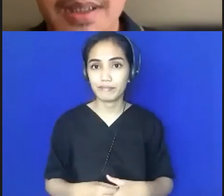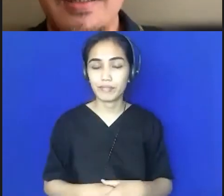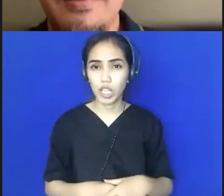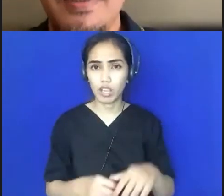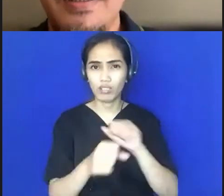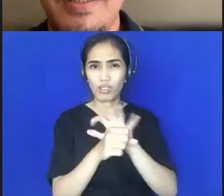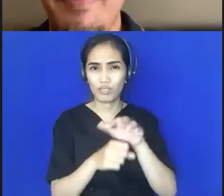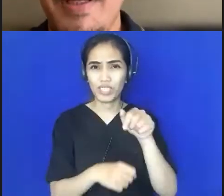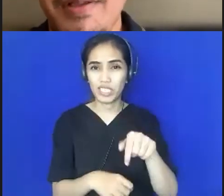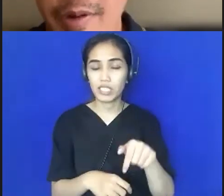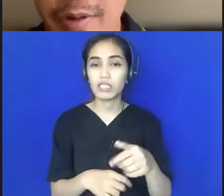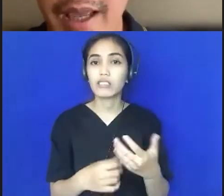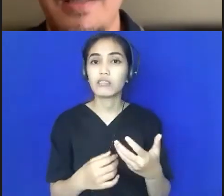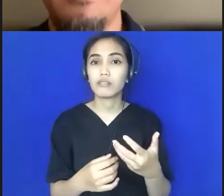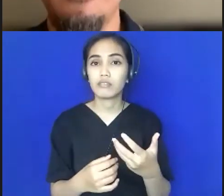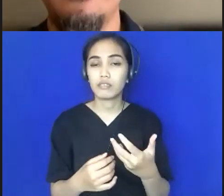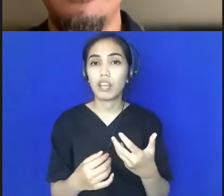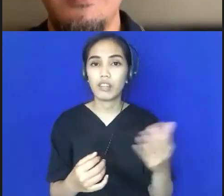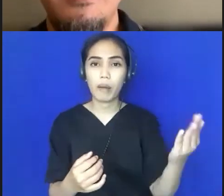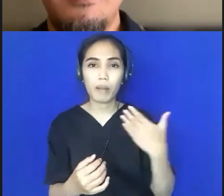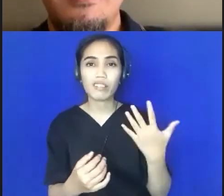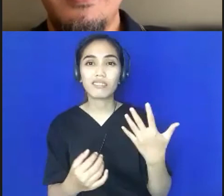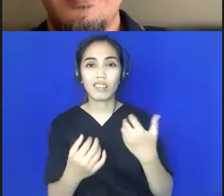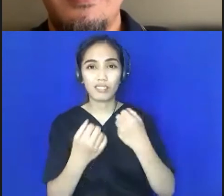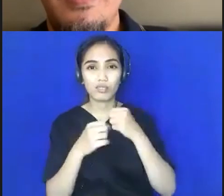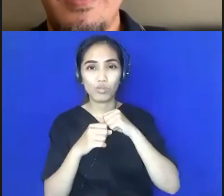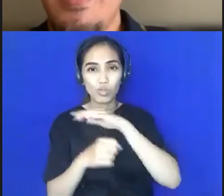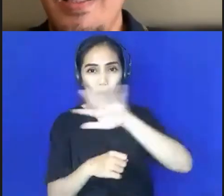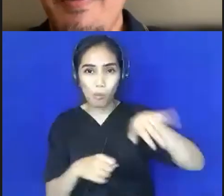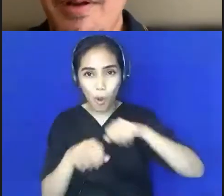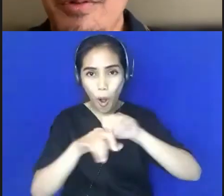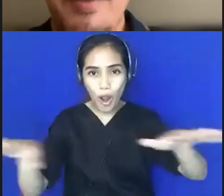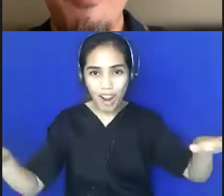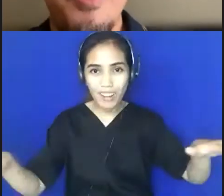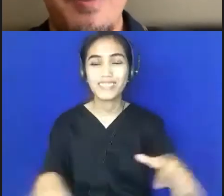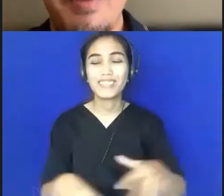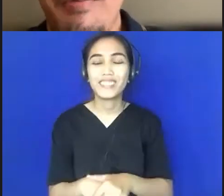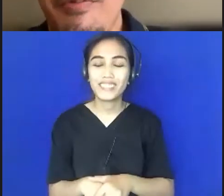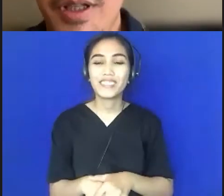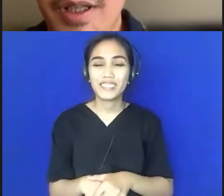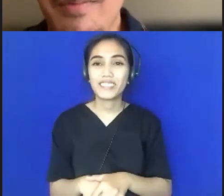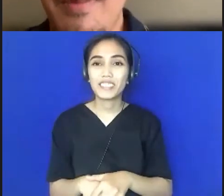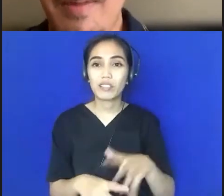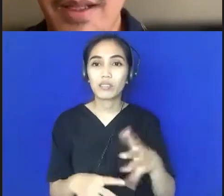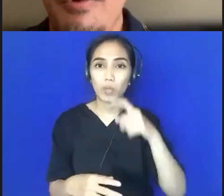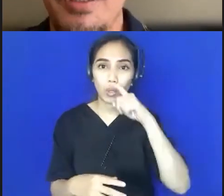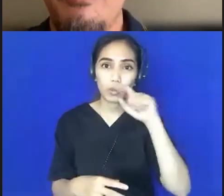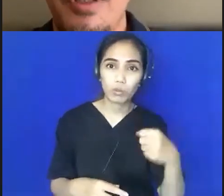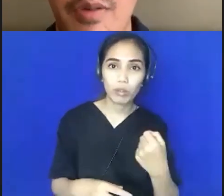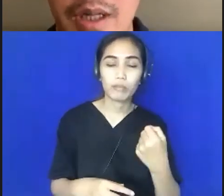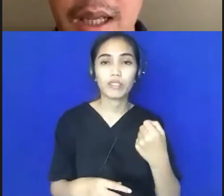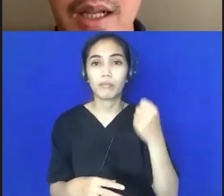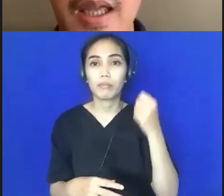kan berdampak pada semua orang ya. Dan ini adalah hal yang baru, baik buat suami maupun buat istri, apalagi